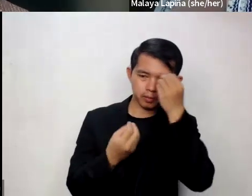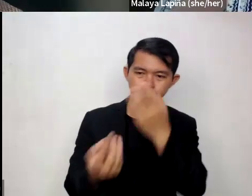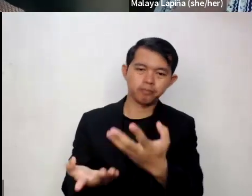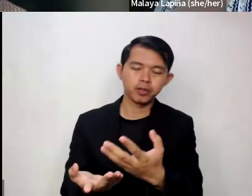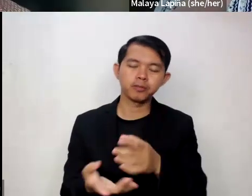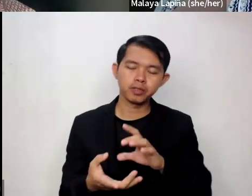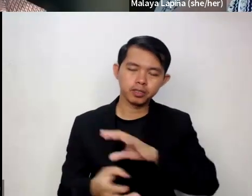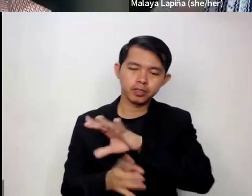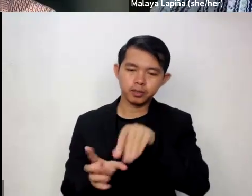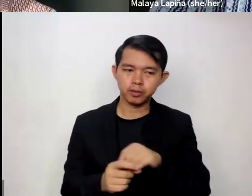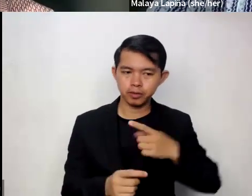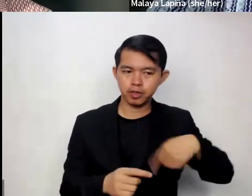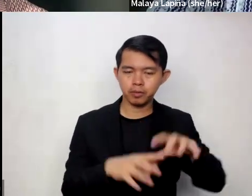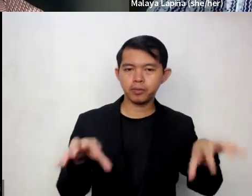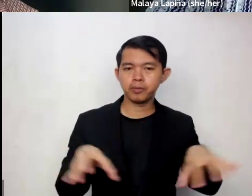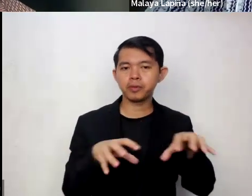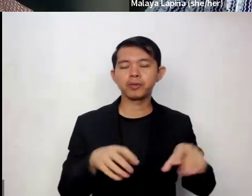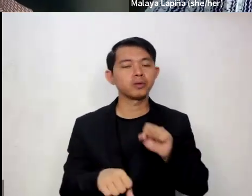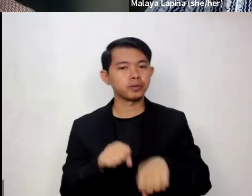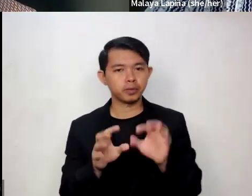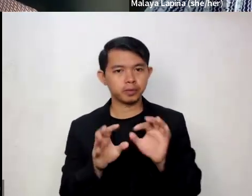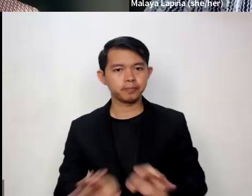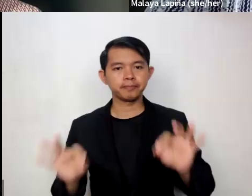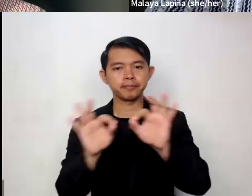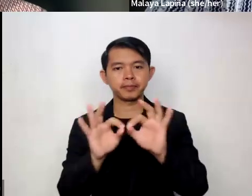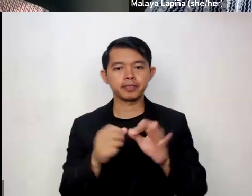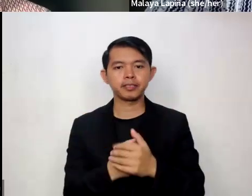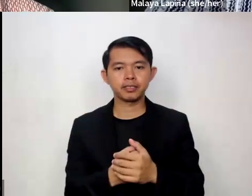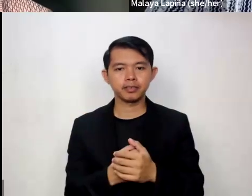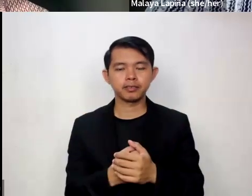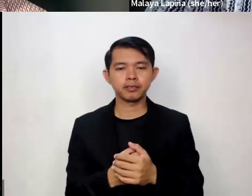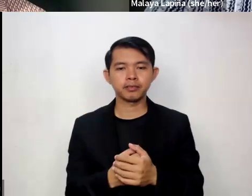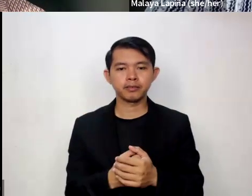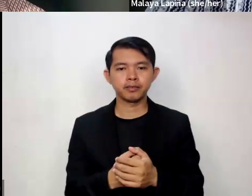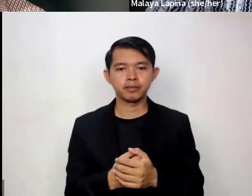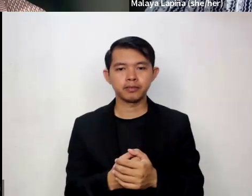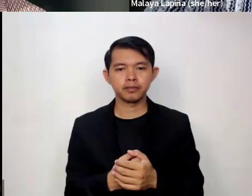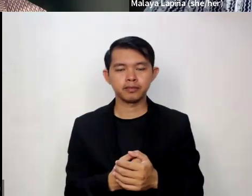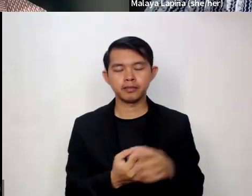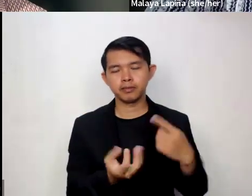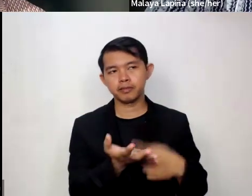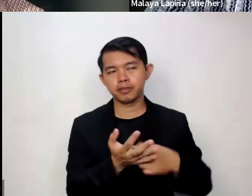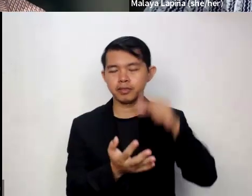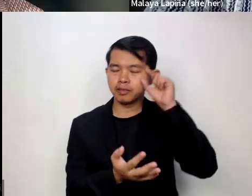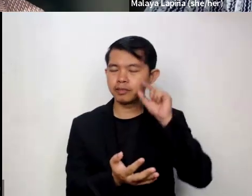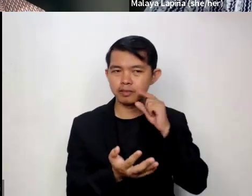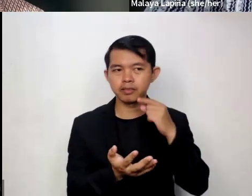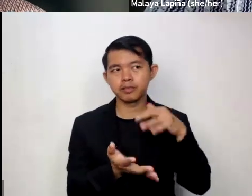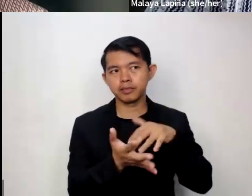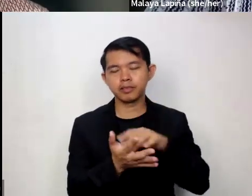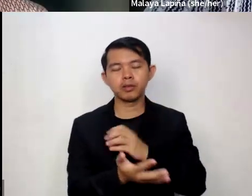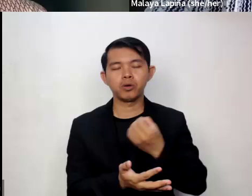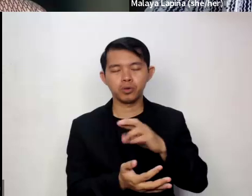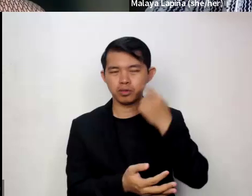natin. So I think kaya siya importante no sa usapin ng decolonization, sa usapin ng gender studies, usapin ng trans studies in